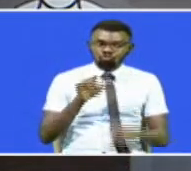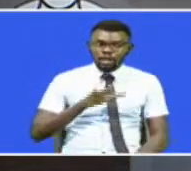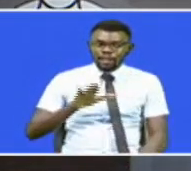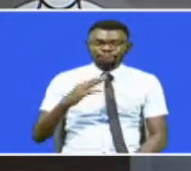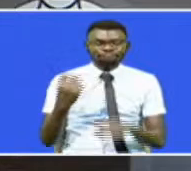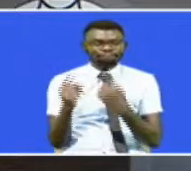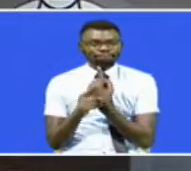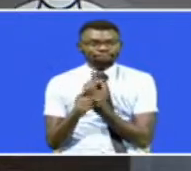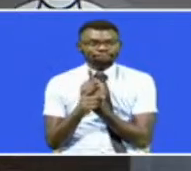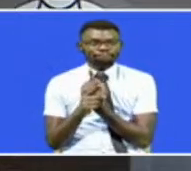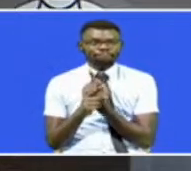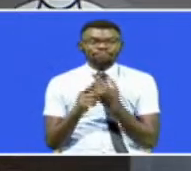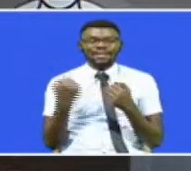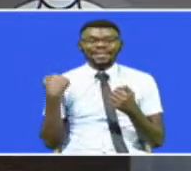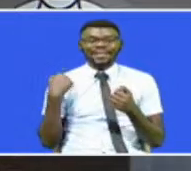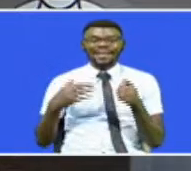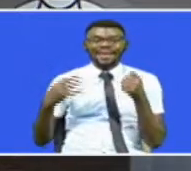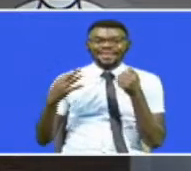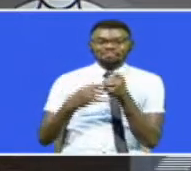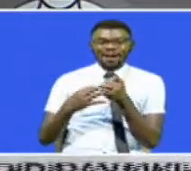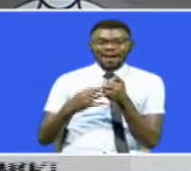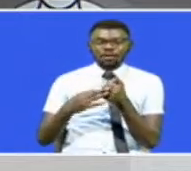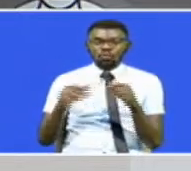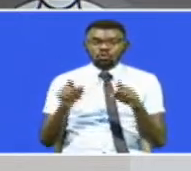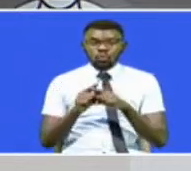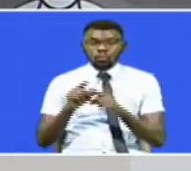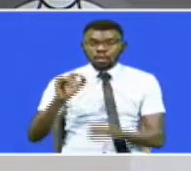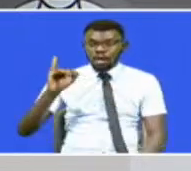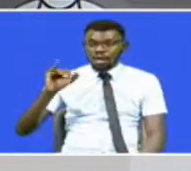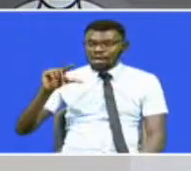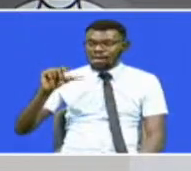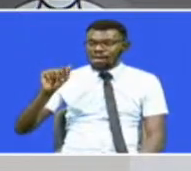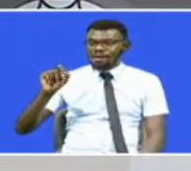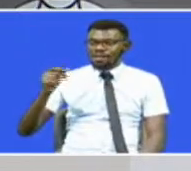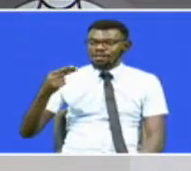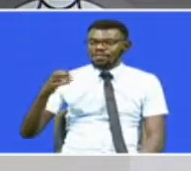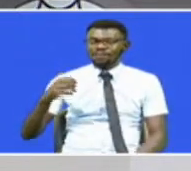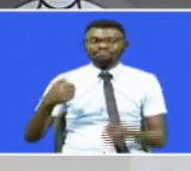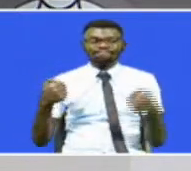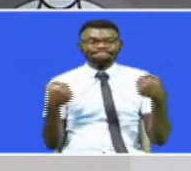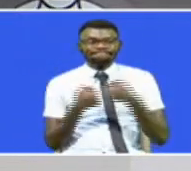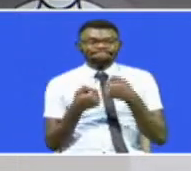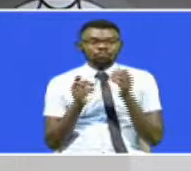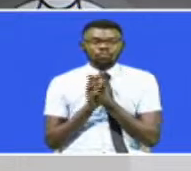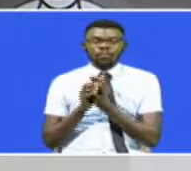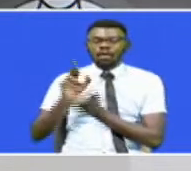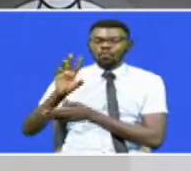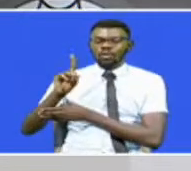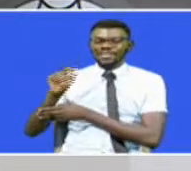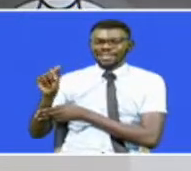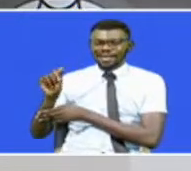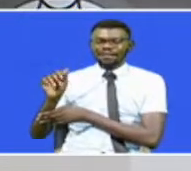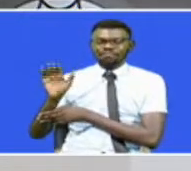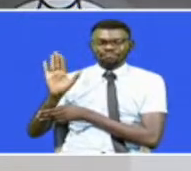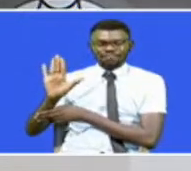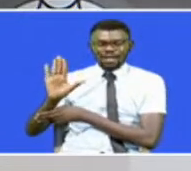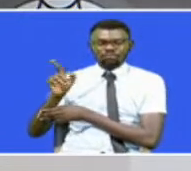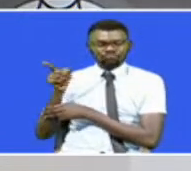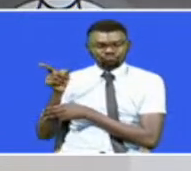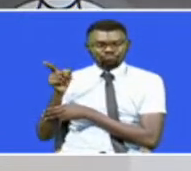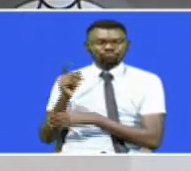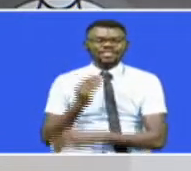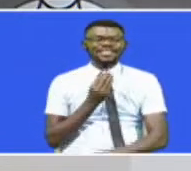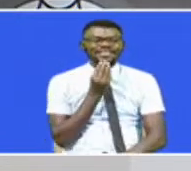mbalimbali ikiwemo Kibra hapa jijini. Igathe ambaye wanamenyana na mwaniaji wa UDA chini ya muungano wa Kenya Kwanza